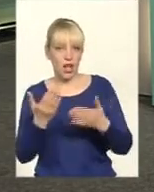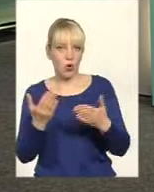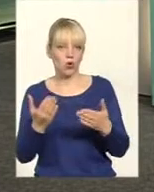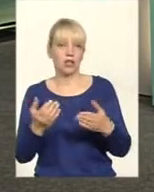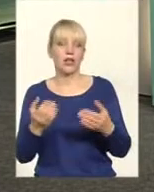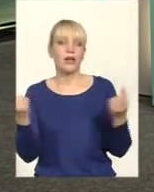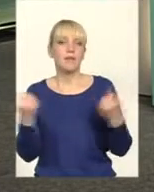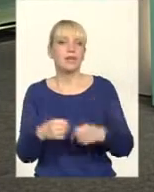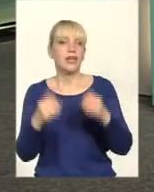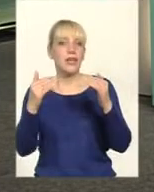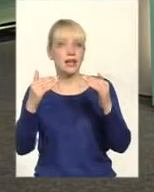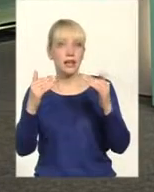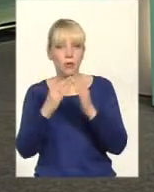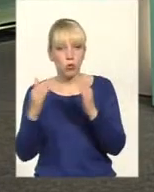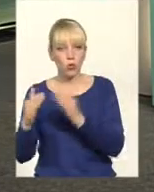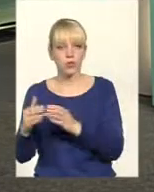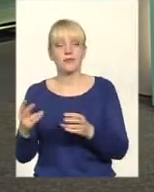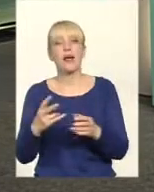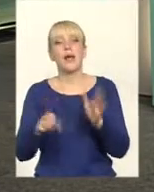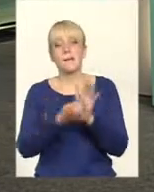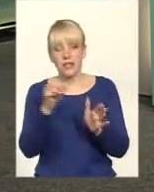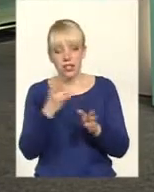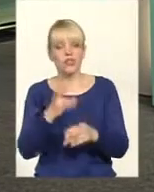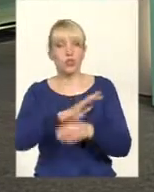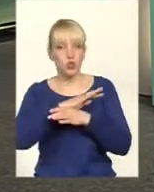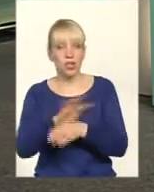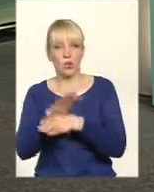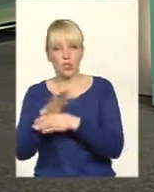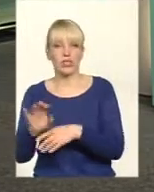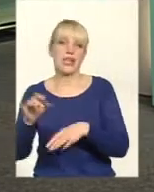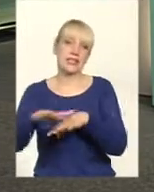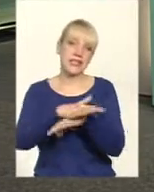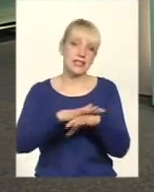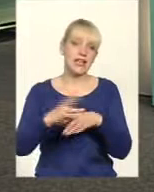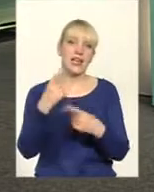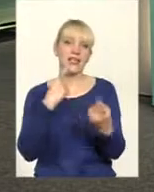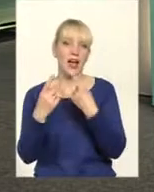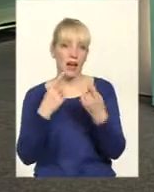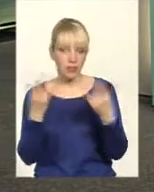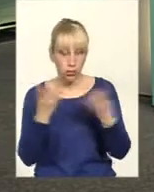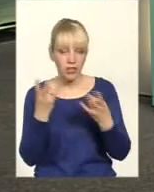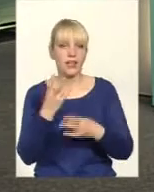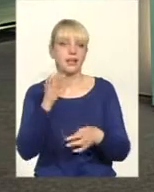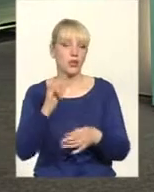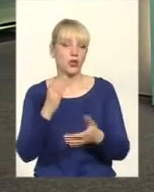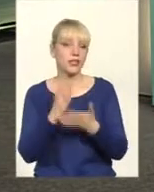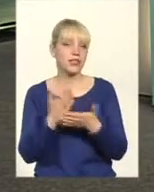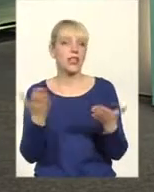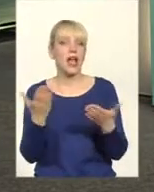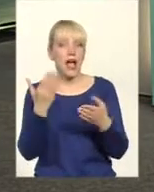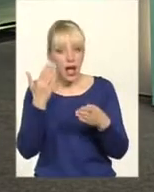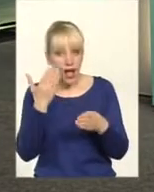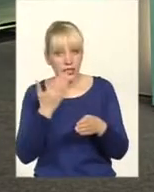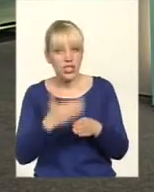Поэтому бандитов нужно уничтожать, с населением, да, так или иначе нужно работать, но отдавать себе отчет, что есть определенная часть населения,